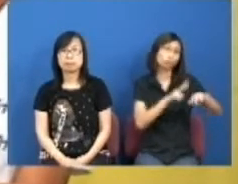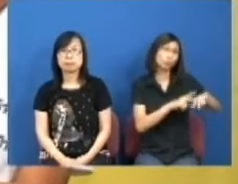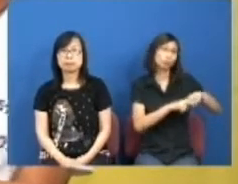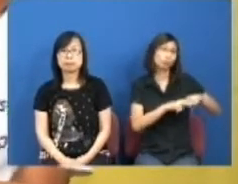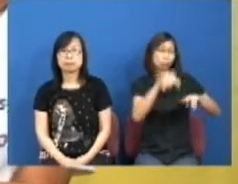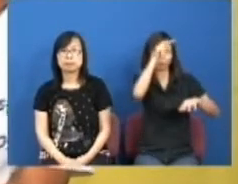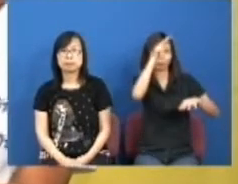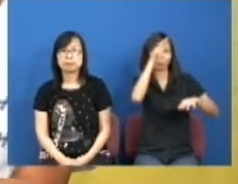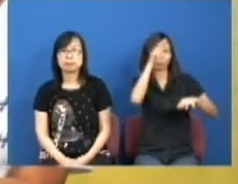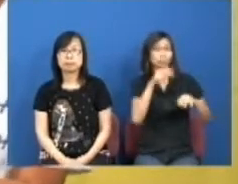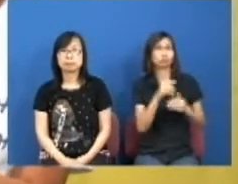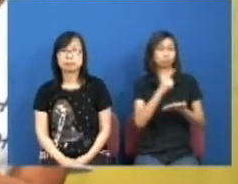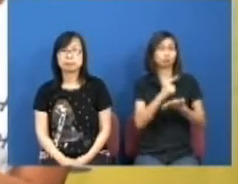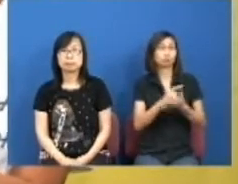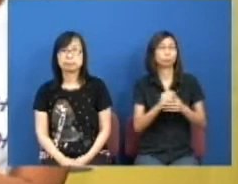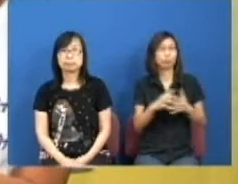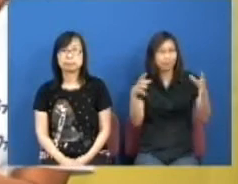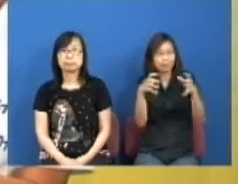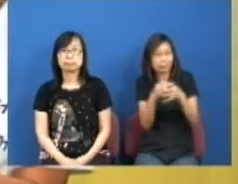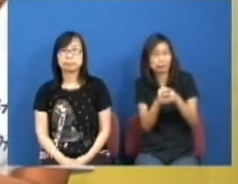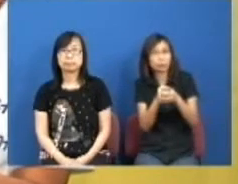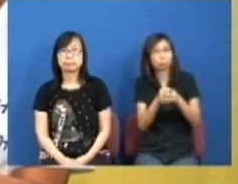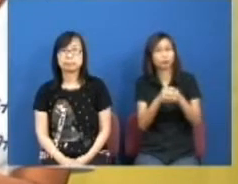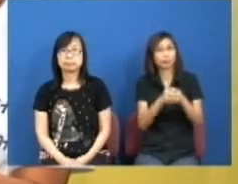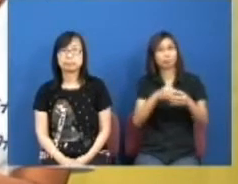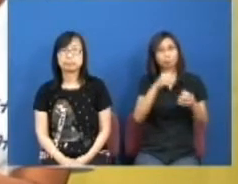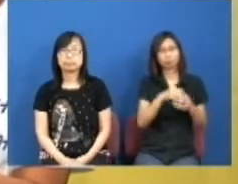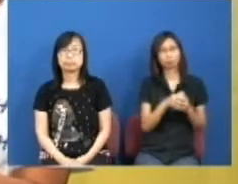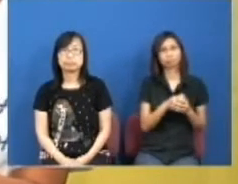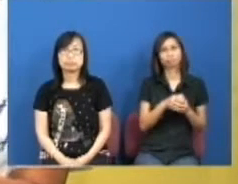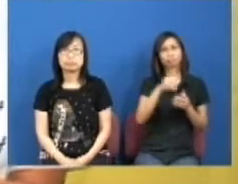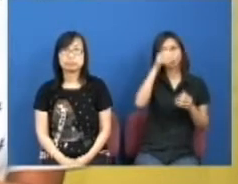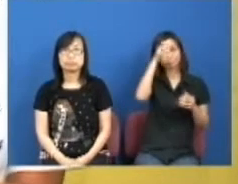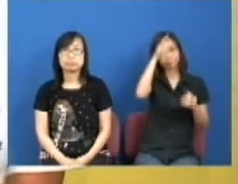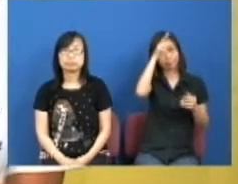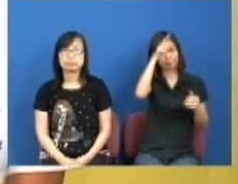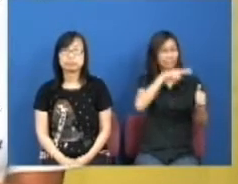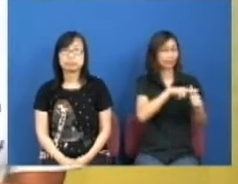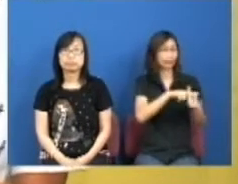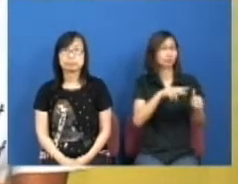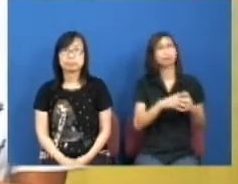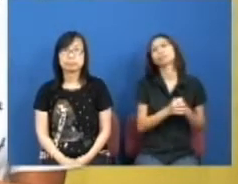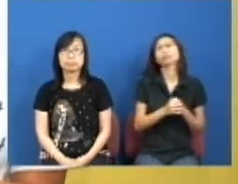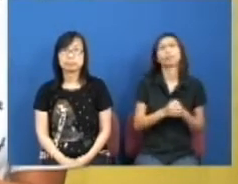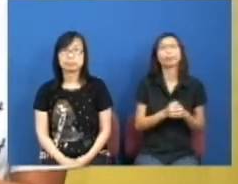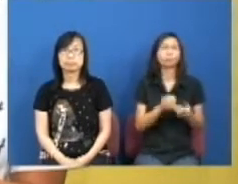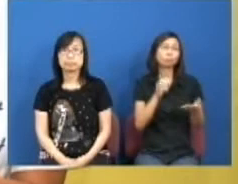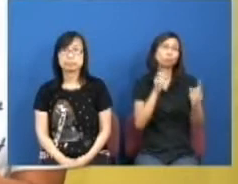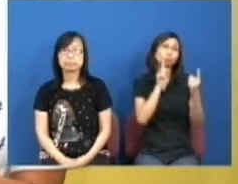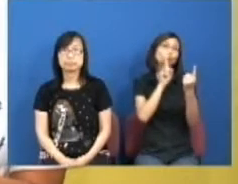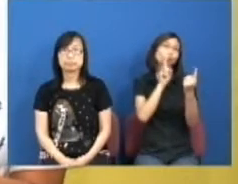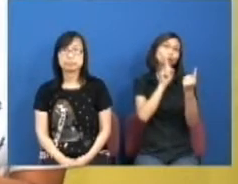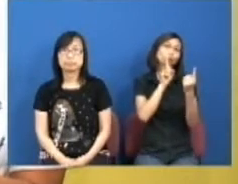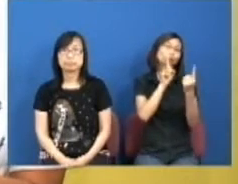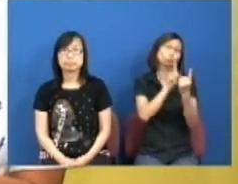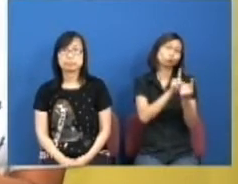步收緊對香港控制。咁當然，其中一個手段就係話對一啲地區組織，或者可能對一